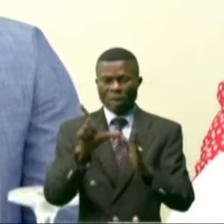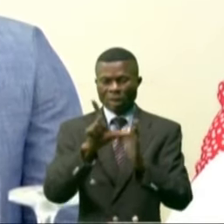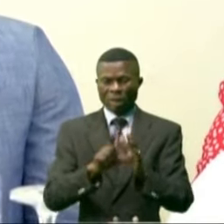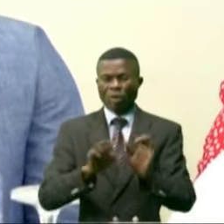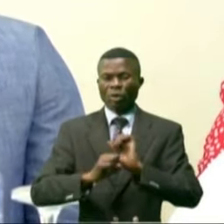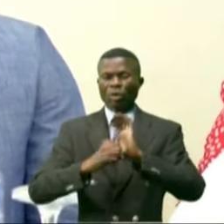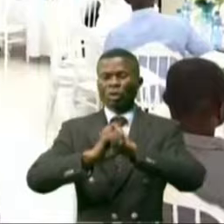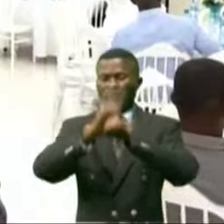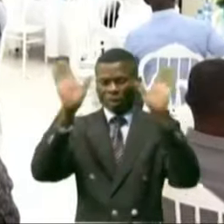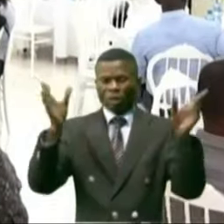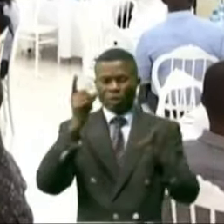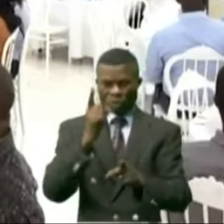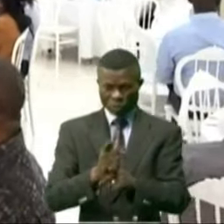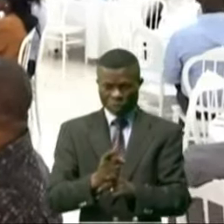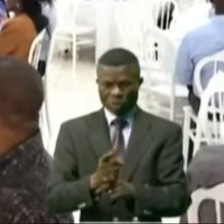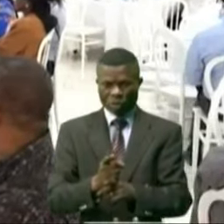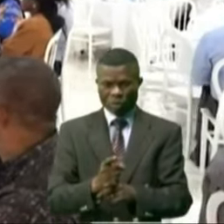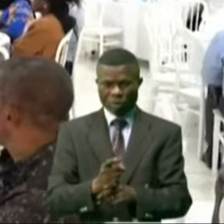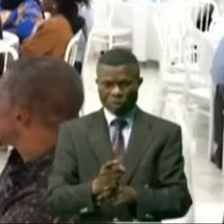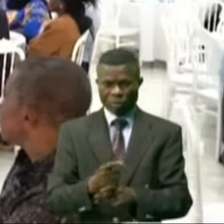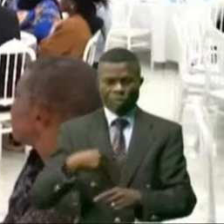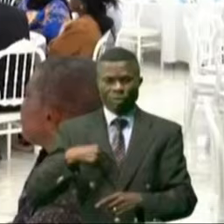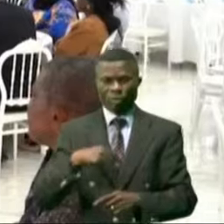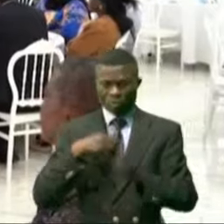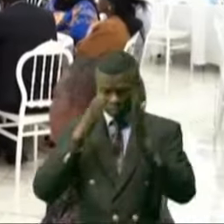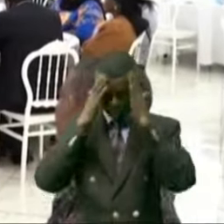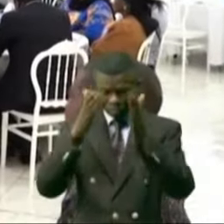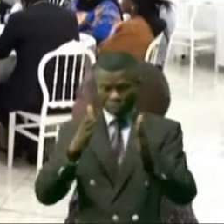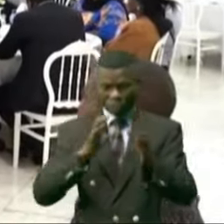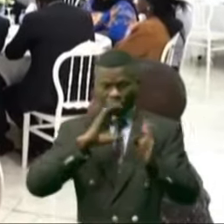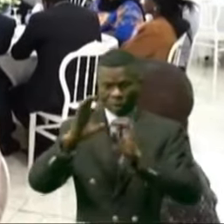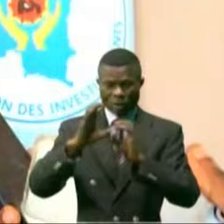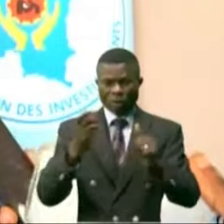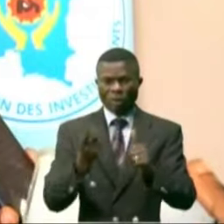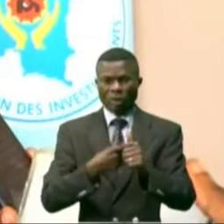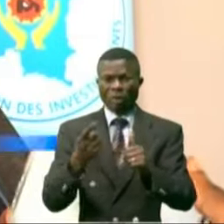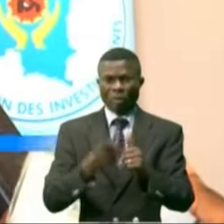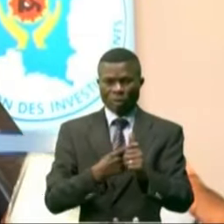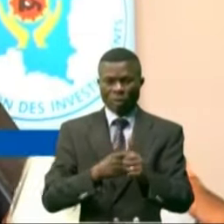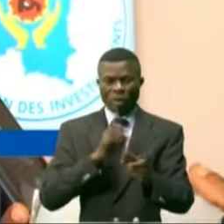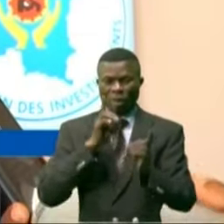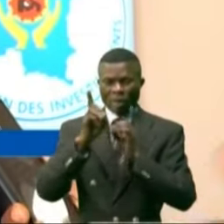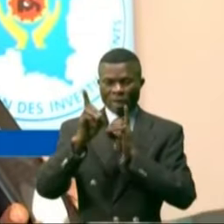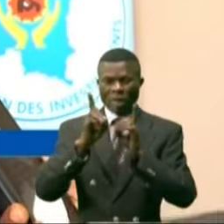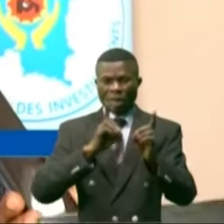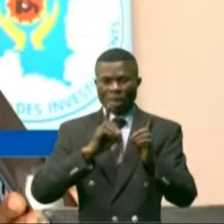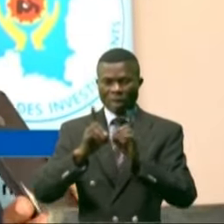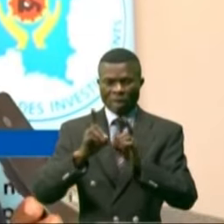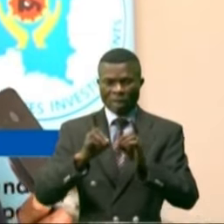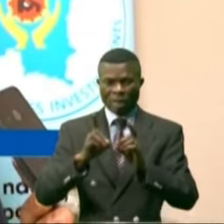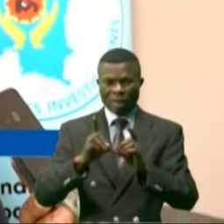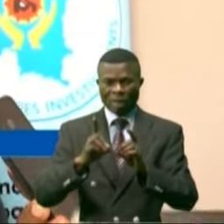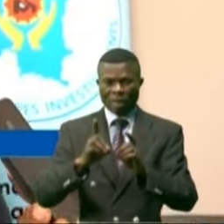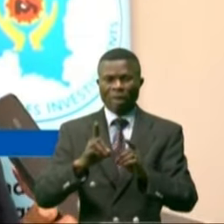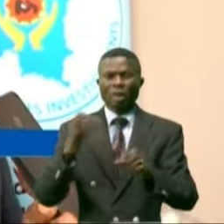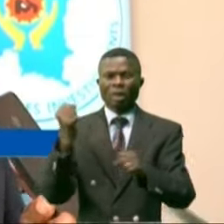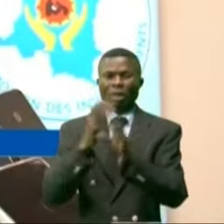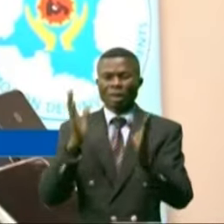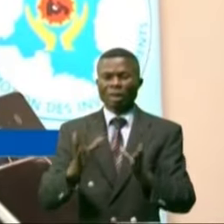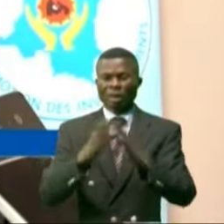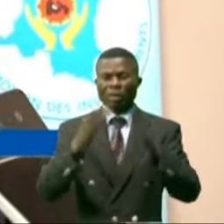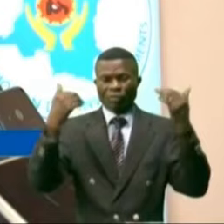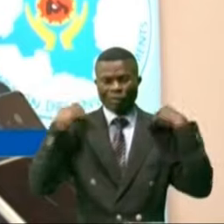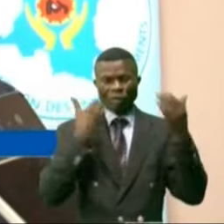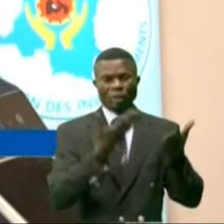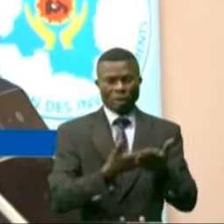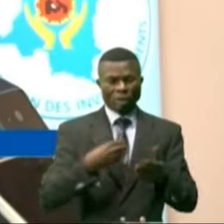transparents et justes. Nous avons axé notre communication sur le dialogue entre l'employeur et les employés.